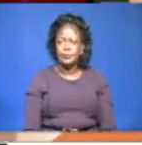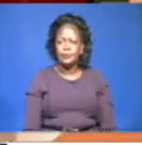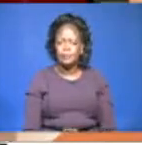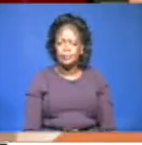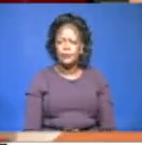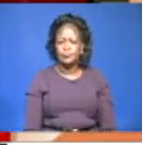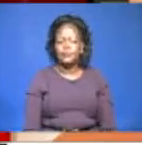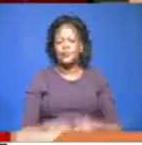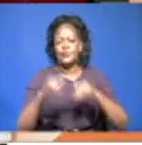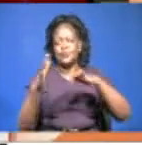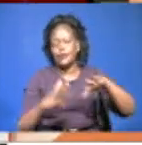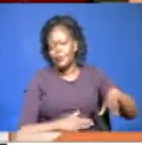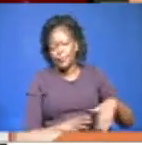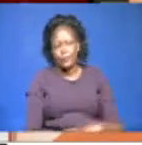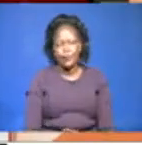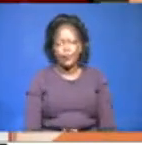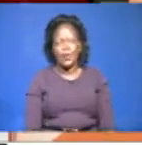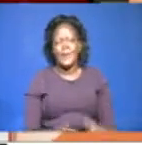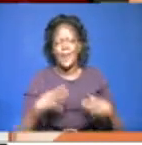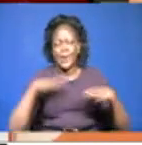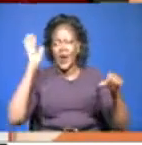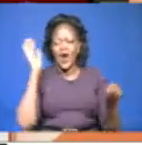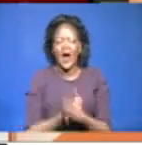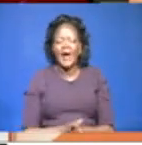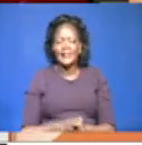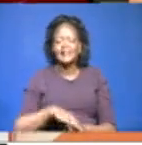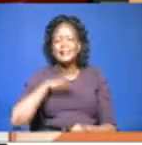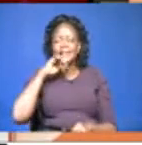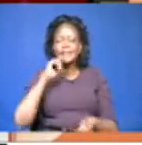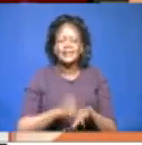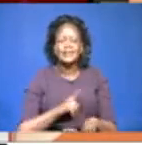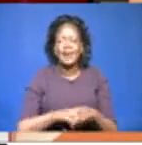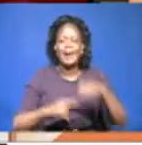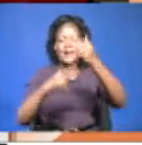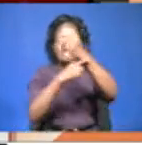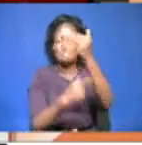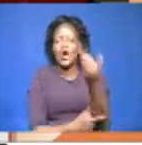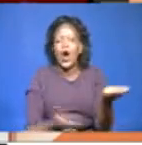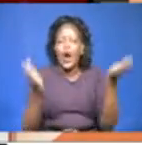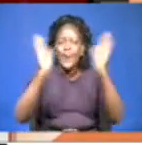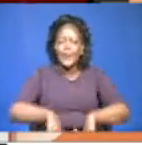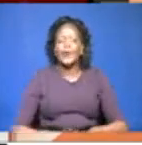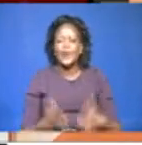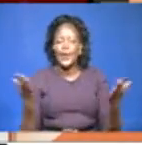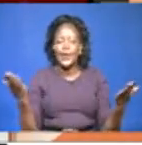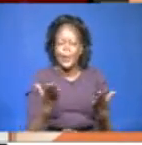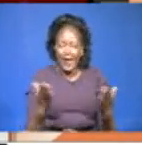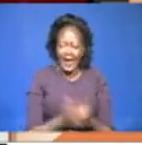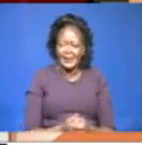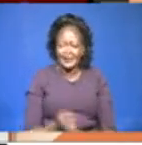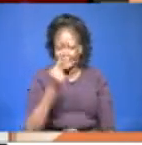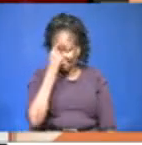Na sasa tuelekee kimataifa ambapo watu kadhaa walifariki baada ya daraja kuporomoka katika jimbo la Gujarat nchini